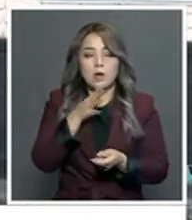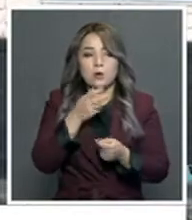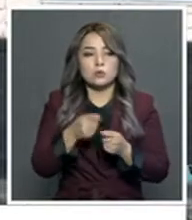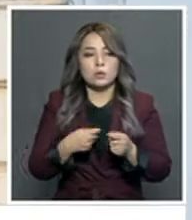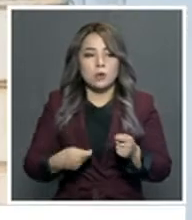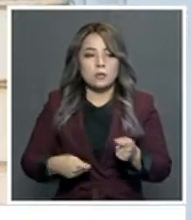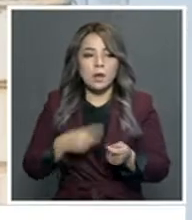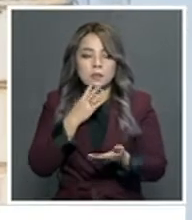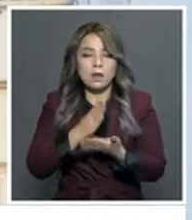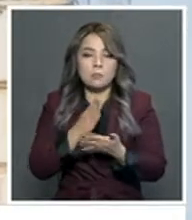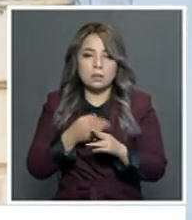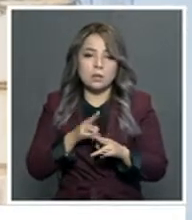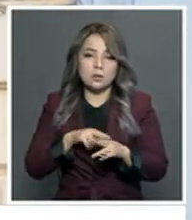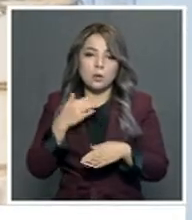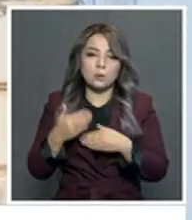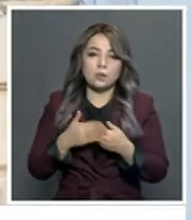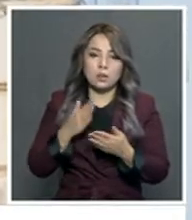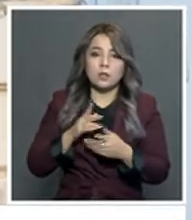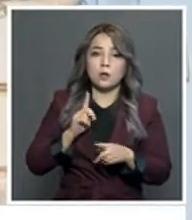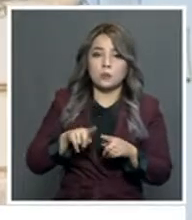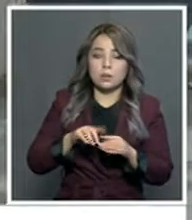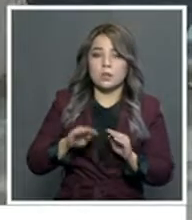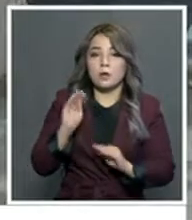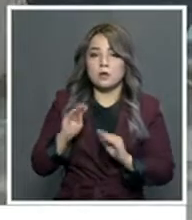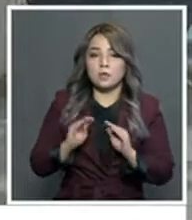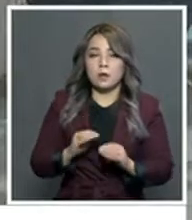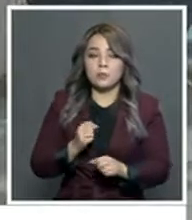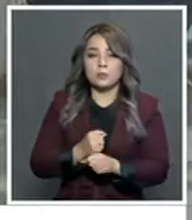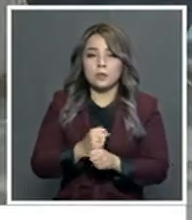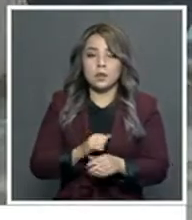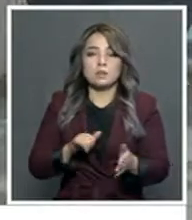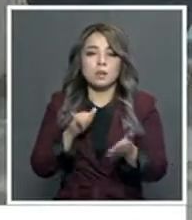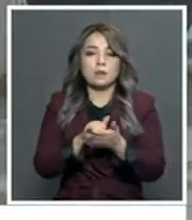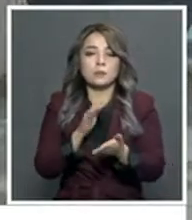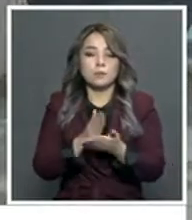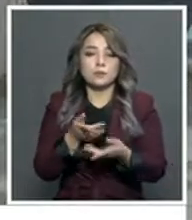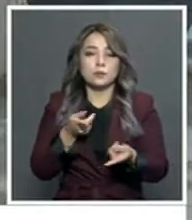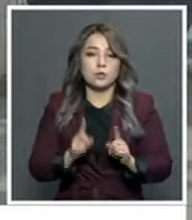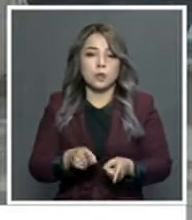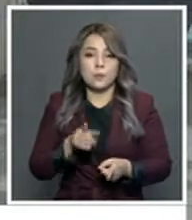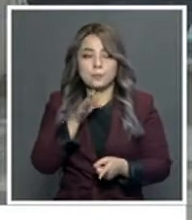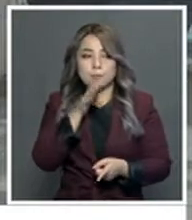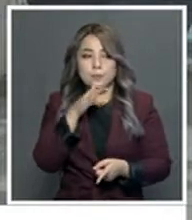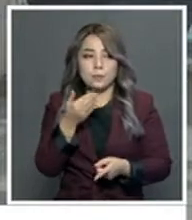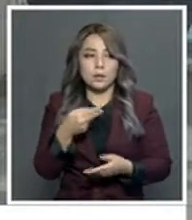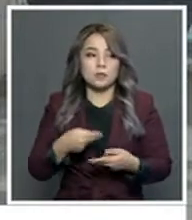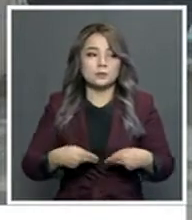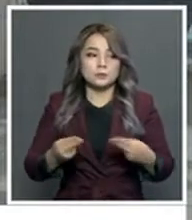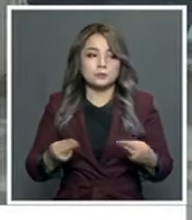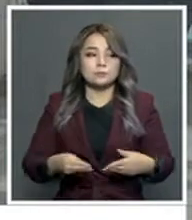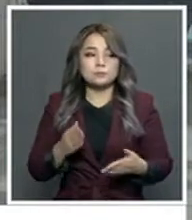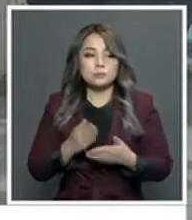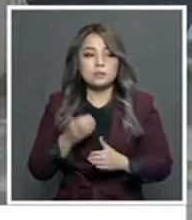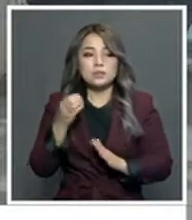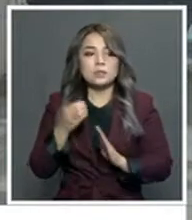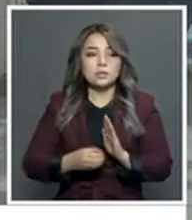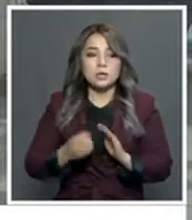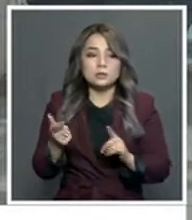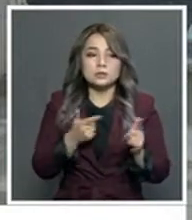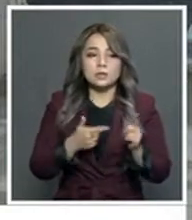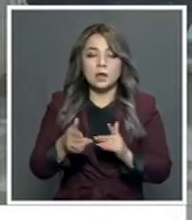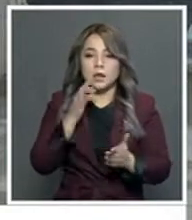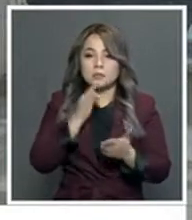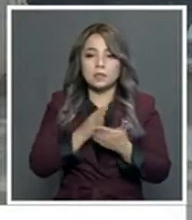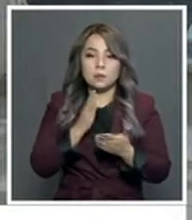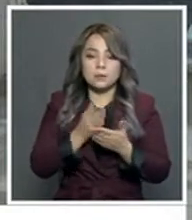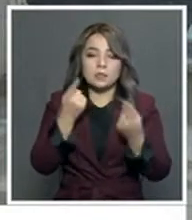созылып кеткен. Оны жуырда ғана алдырып орнатыпты. Настоящее время подписан. Қазіргі уақытта лифтінің дайын екендігі